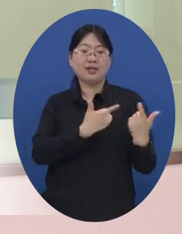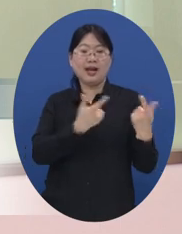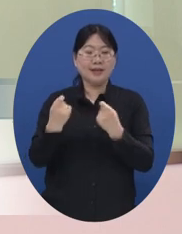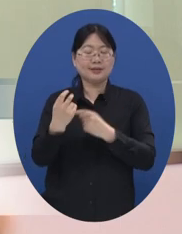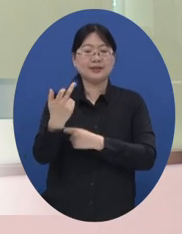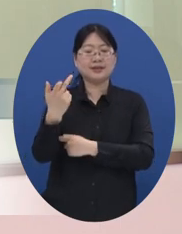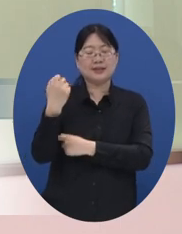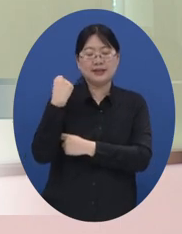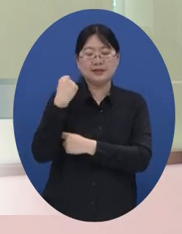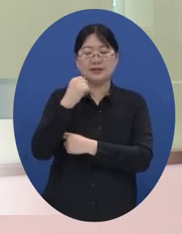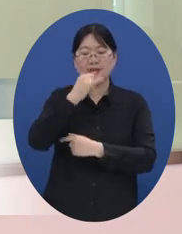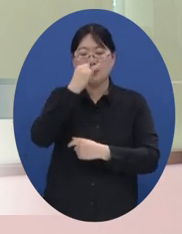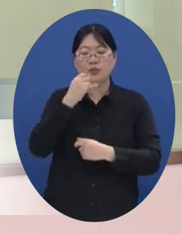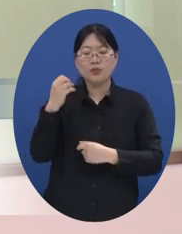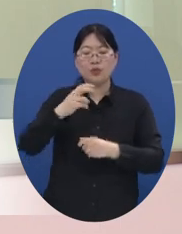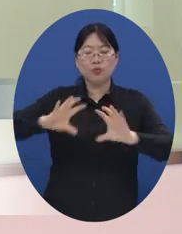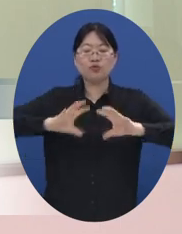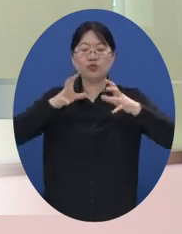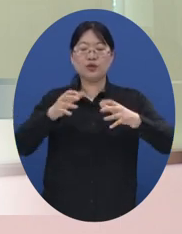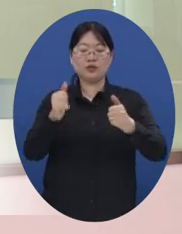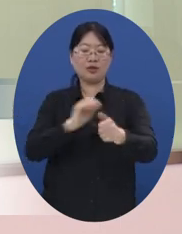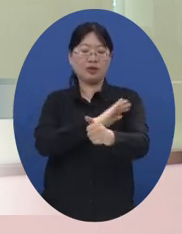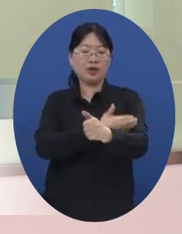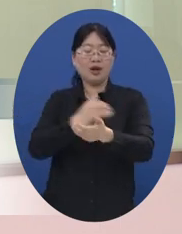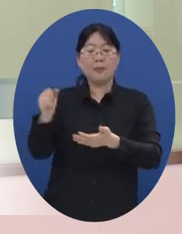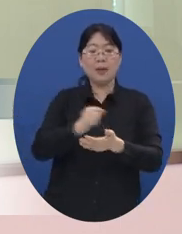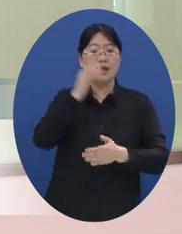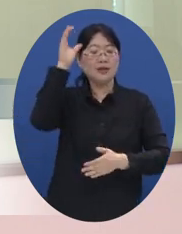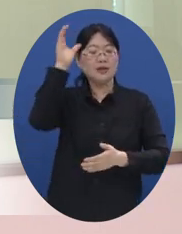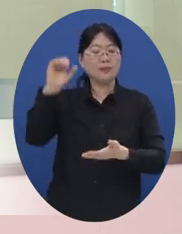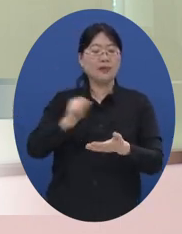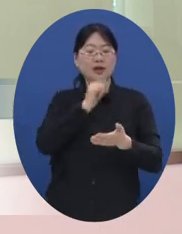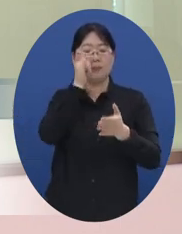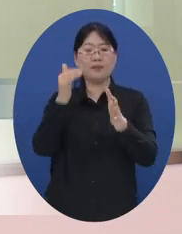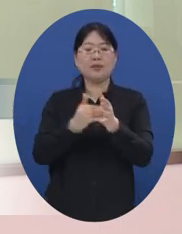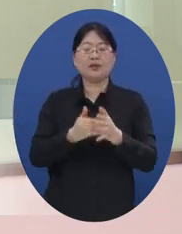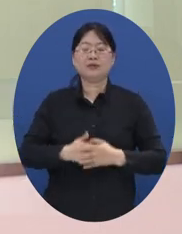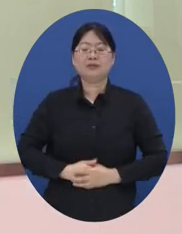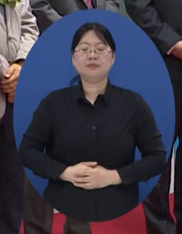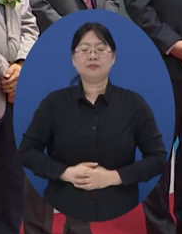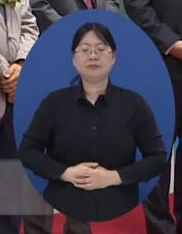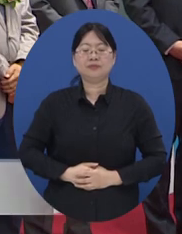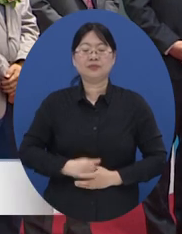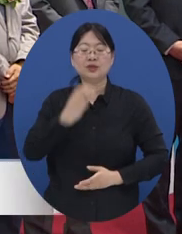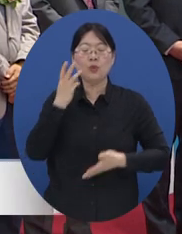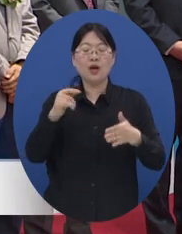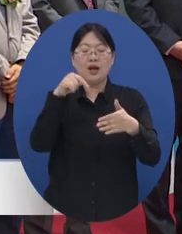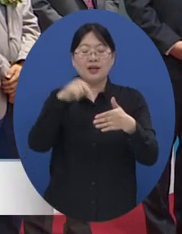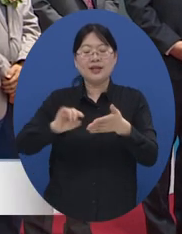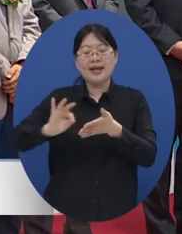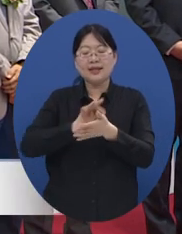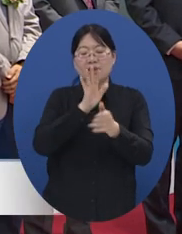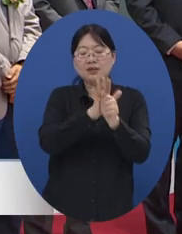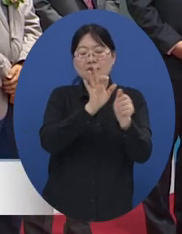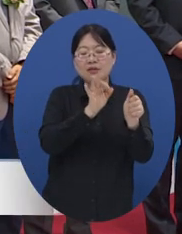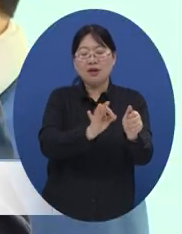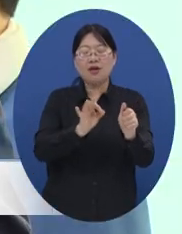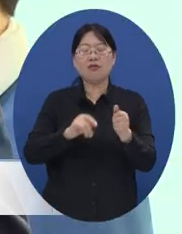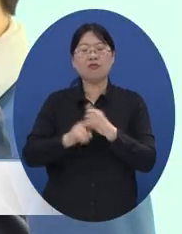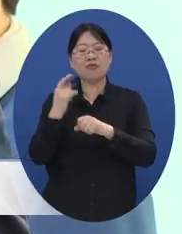큰 시너지를 낼수 있고 이제 국제적인 경쟁력을 가질 수 있다는 기대감을 갖고 있습니다. 경기도의 예산